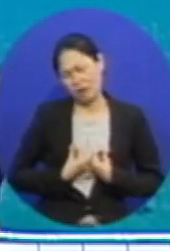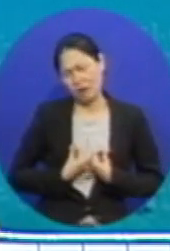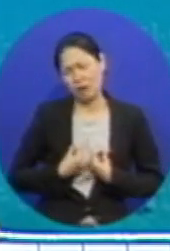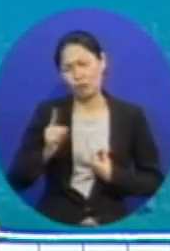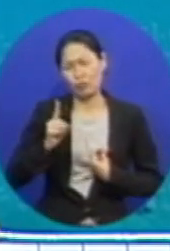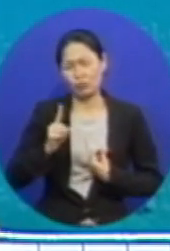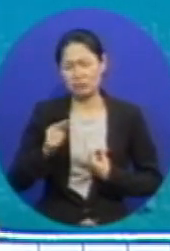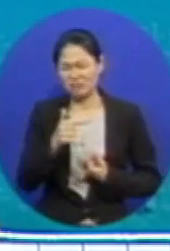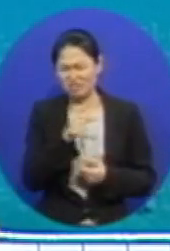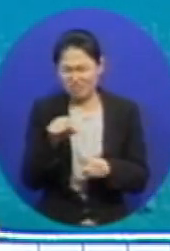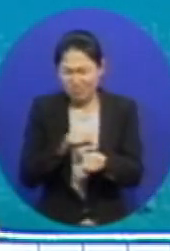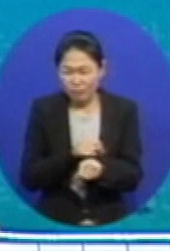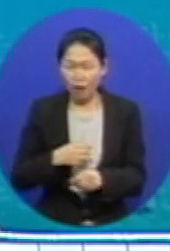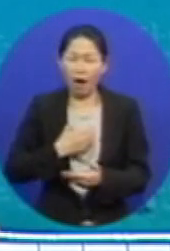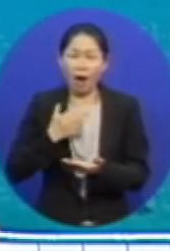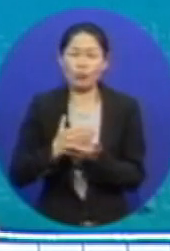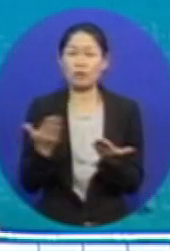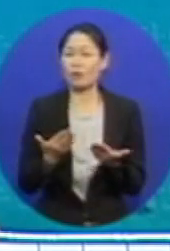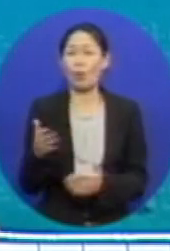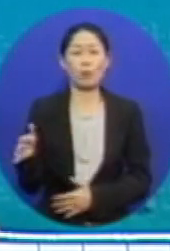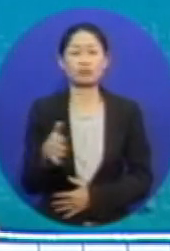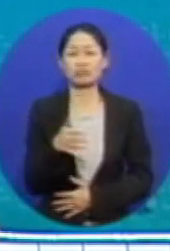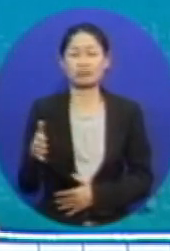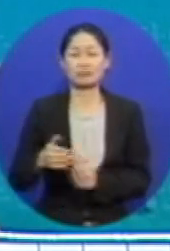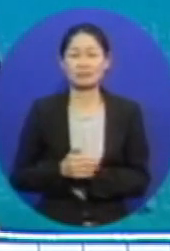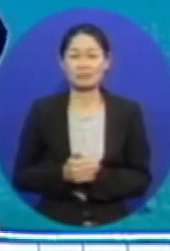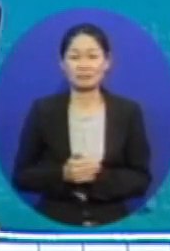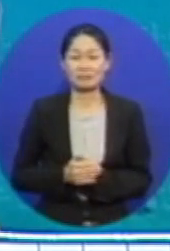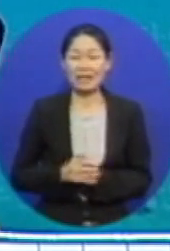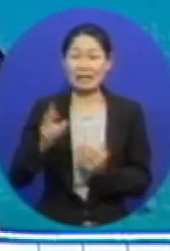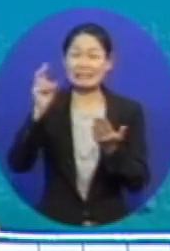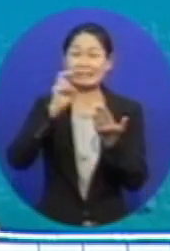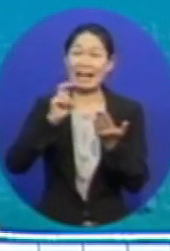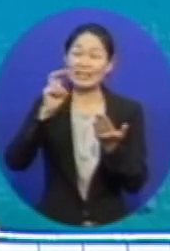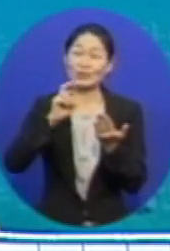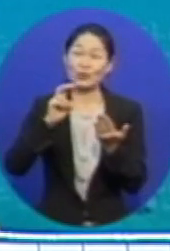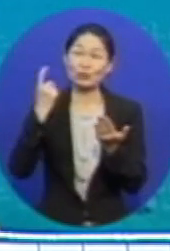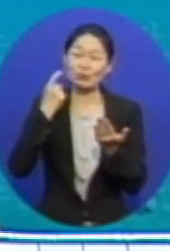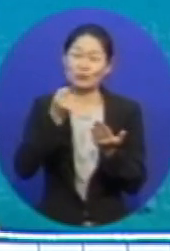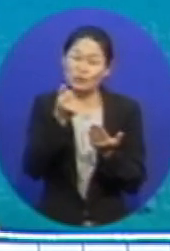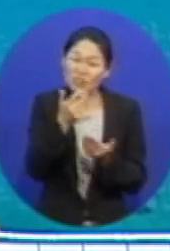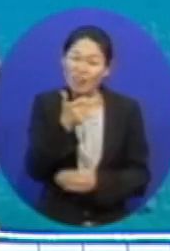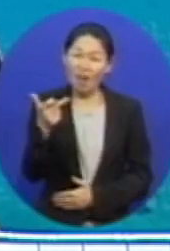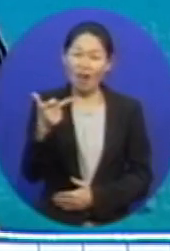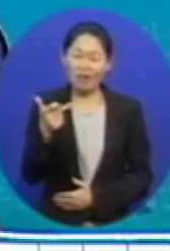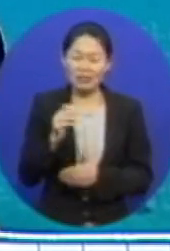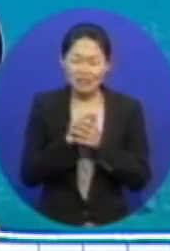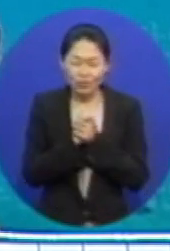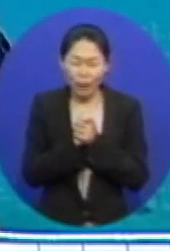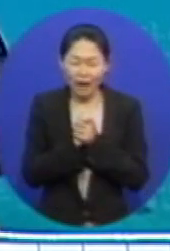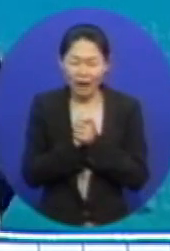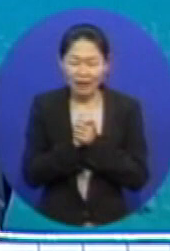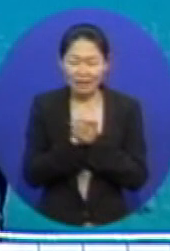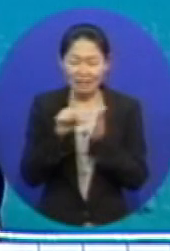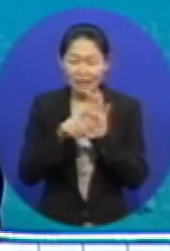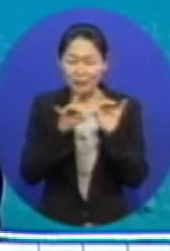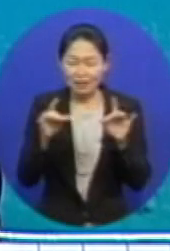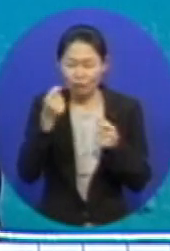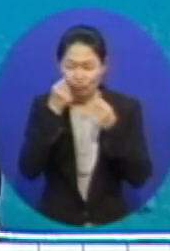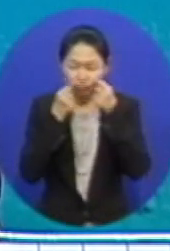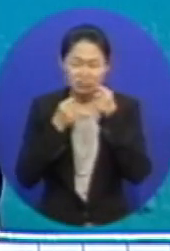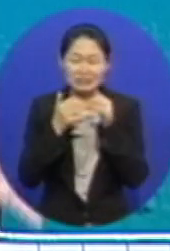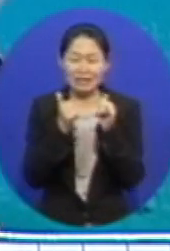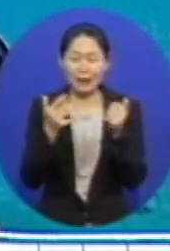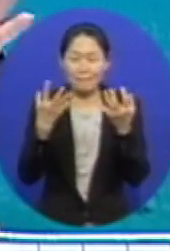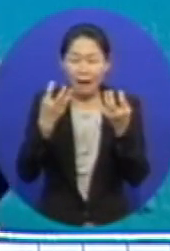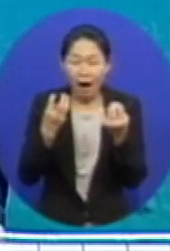무슨 특별하게 감동적인 일은 없고 찬송 소리가 좀 크다는 거 하고 기도할 때마다 우는 사람들이 많다는